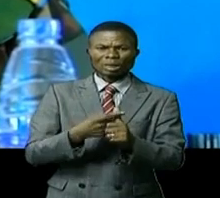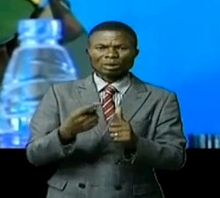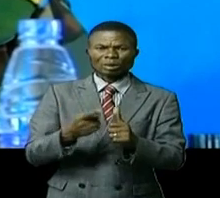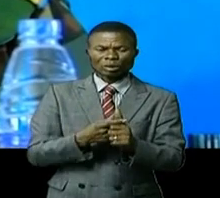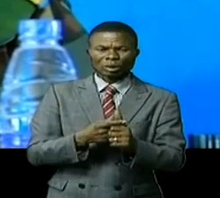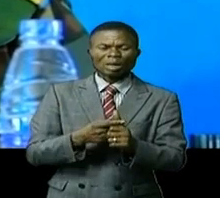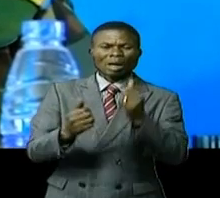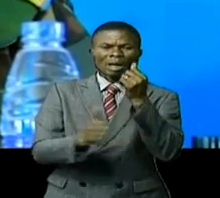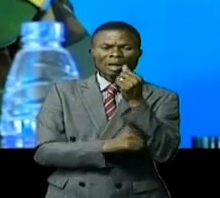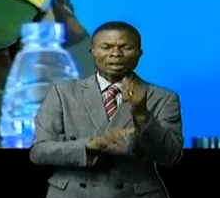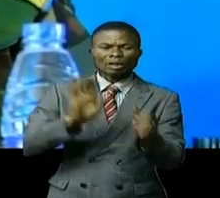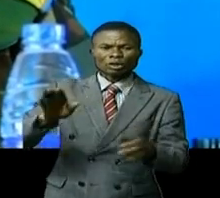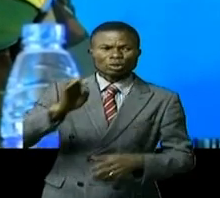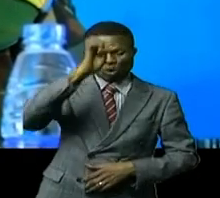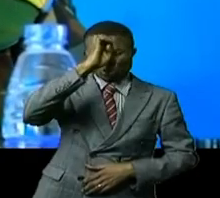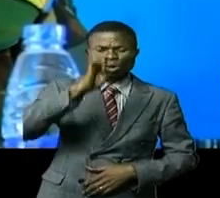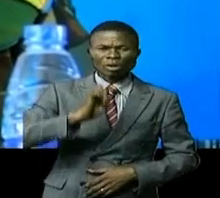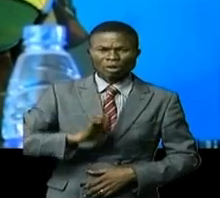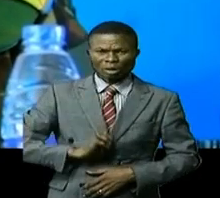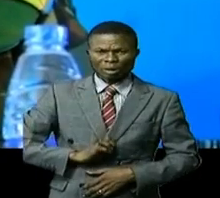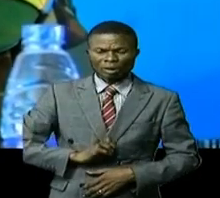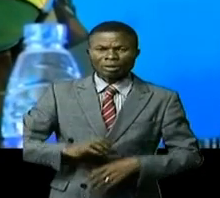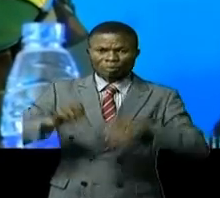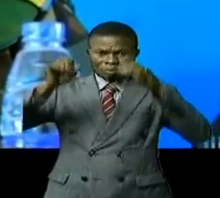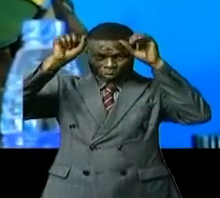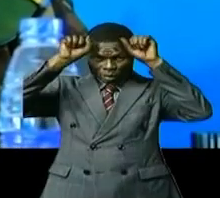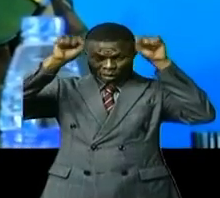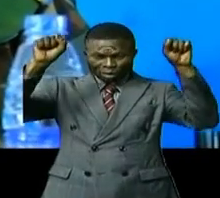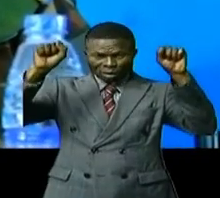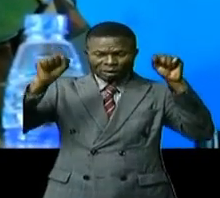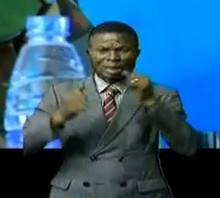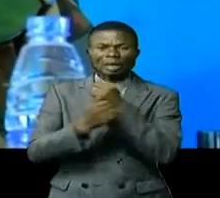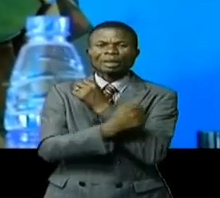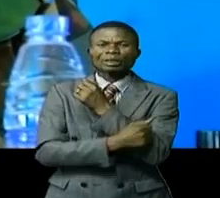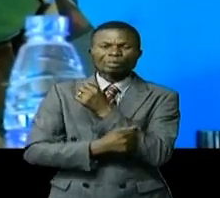son excellence, monsieur le président de la République,